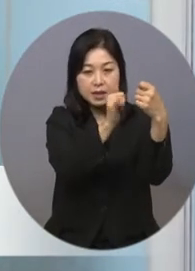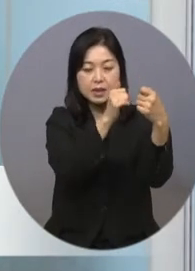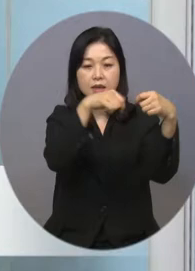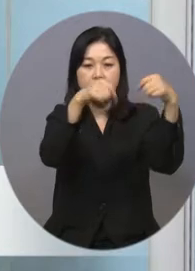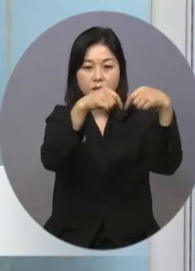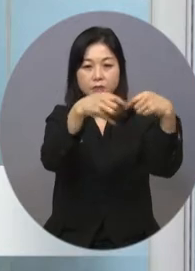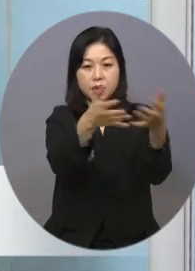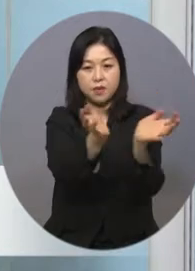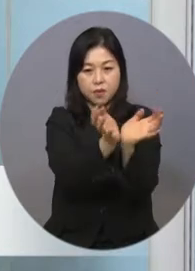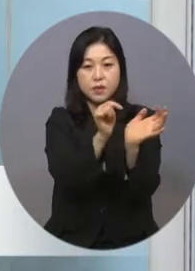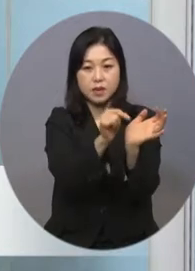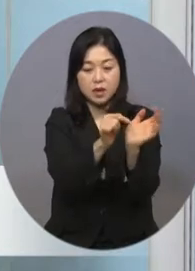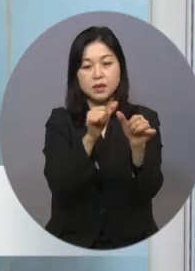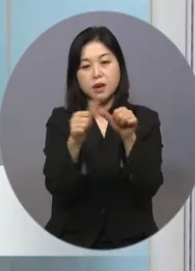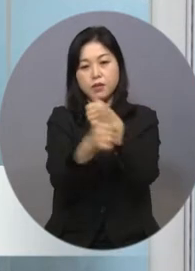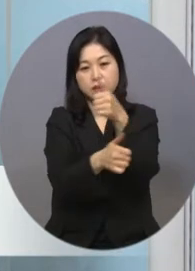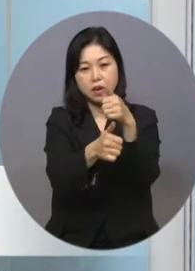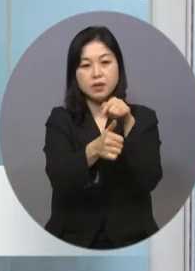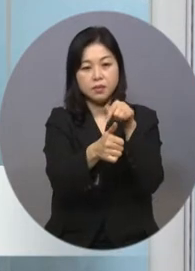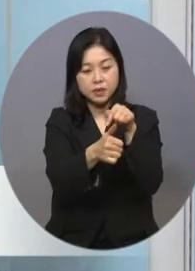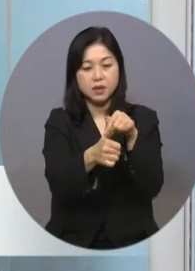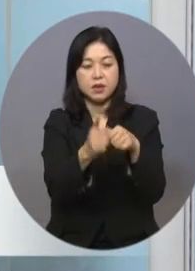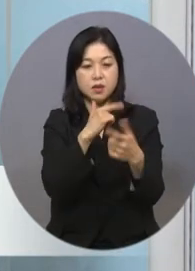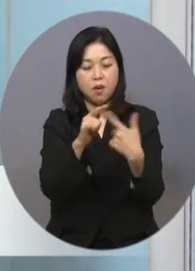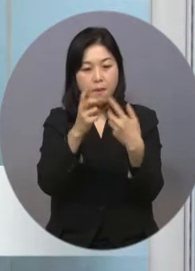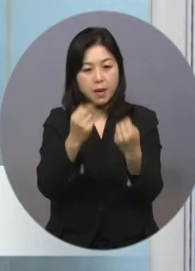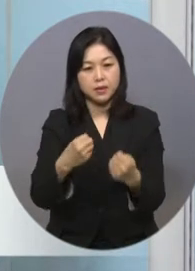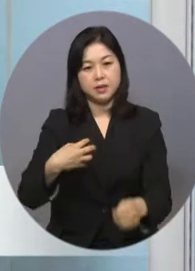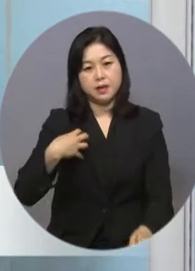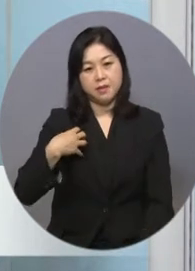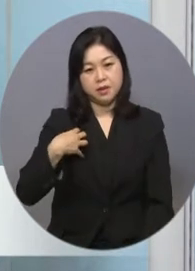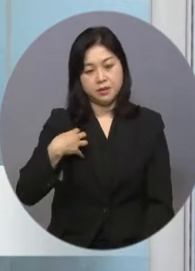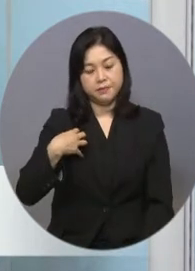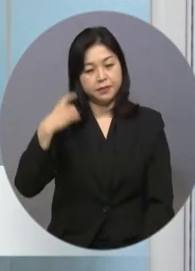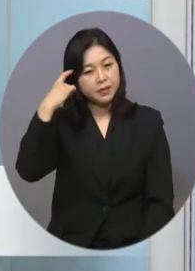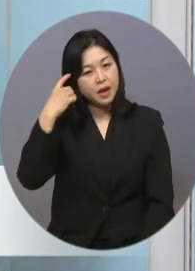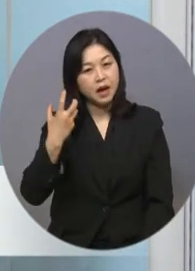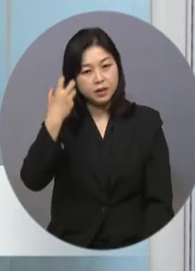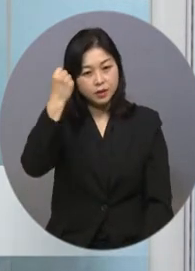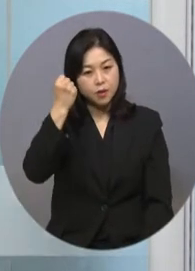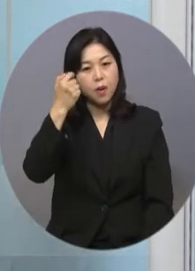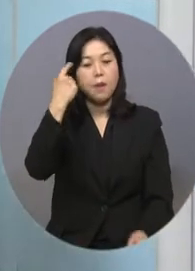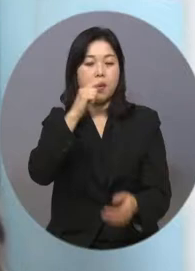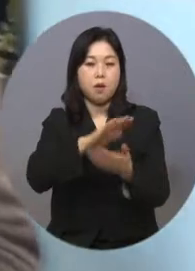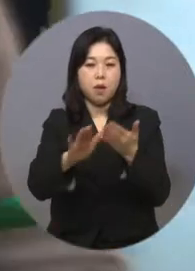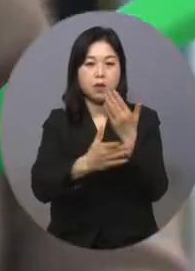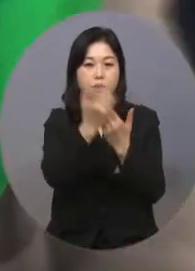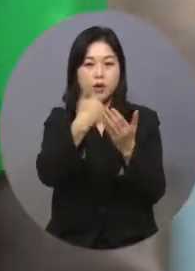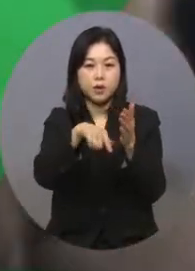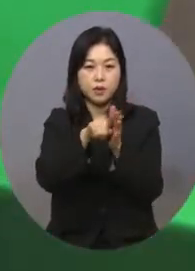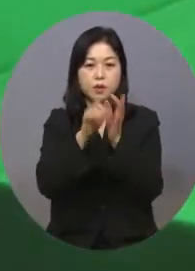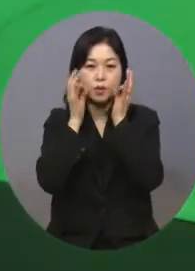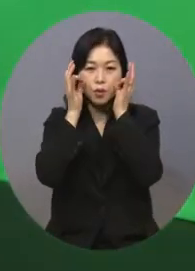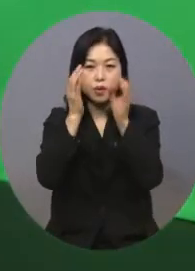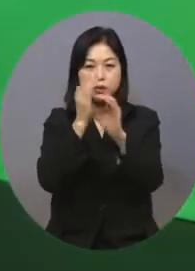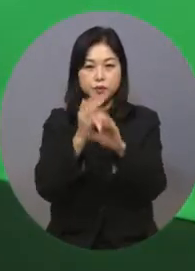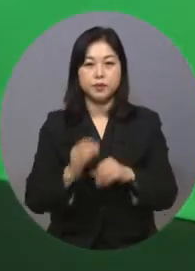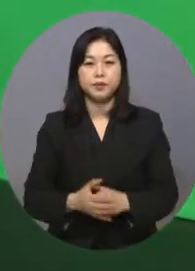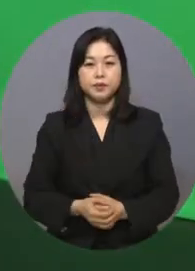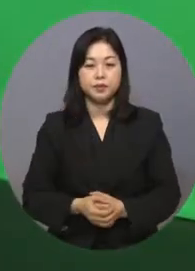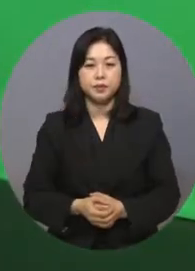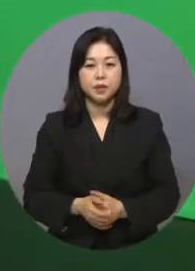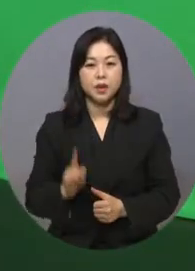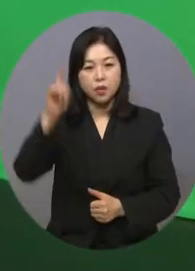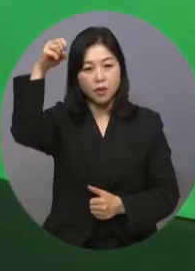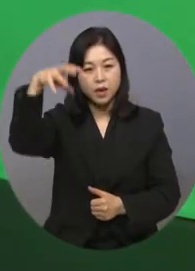협의이므로 자문위원들께서 보다 많은 사명감을 가지시고 평화통일에 대해서 임하고 있습니다. 네.